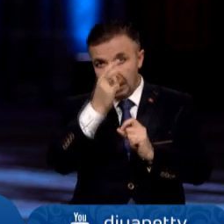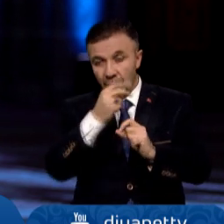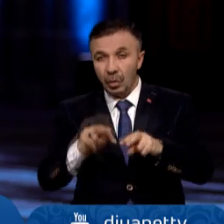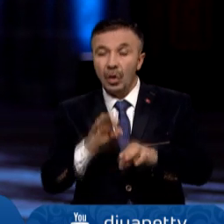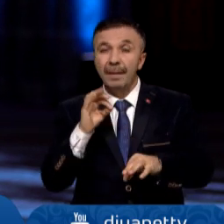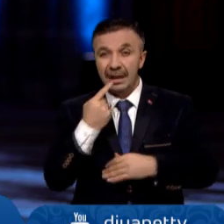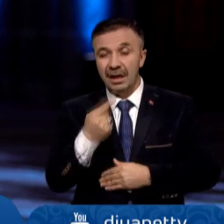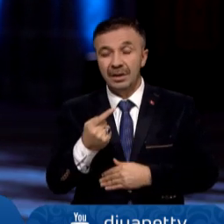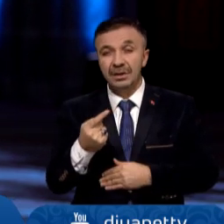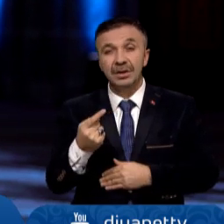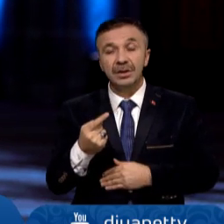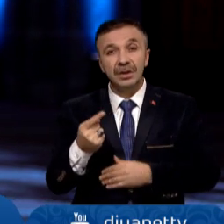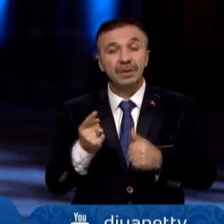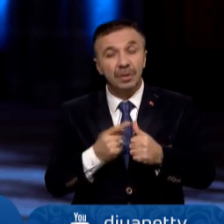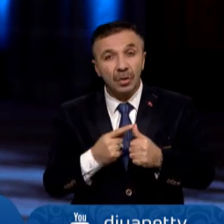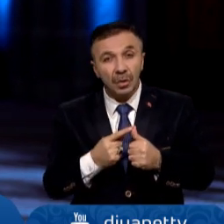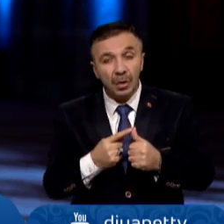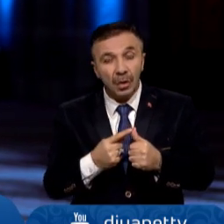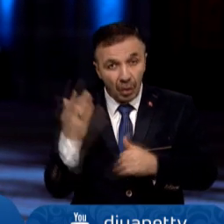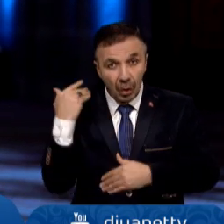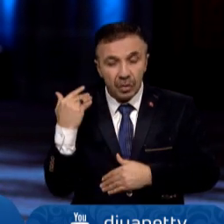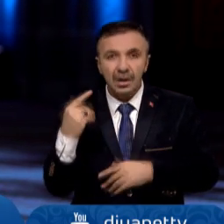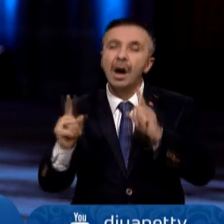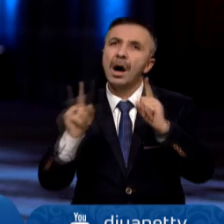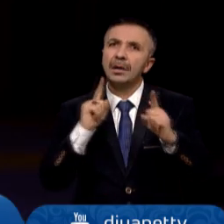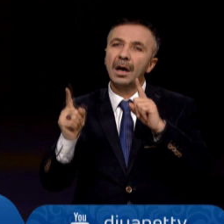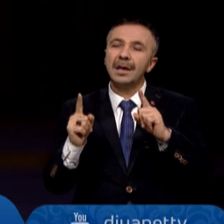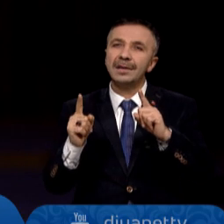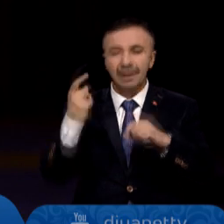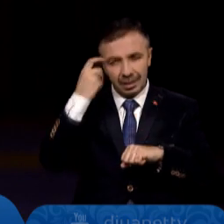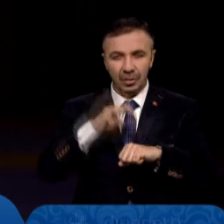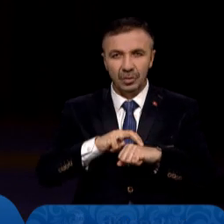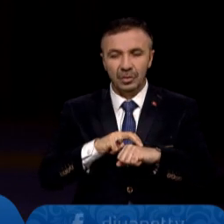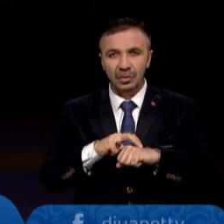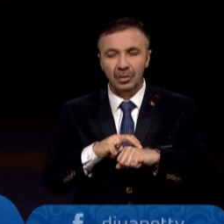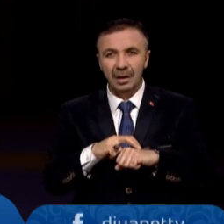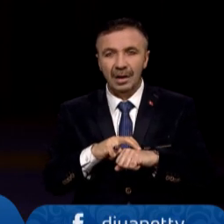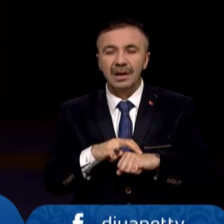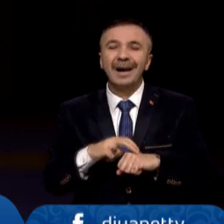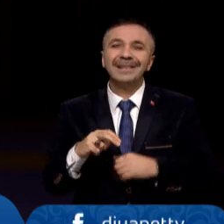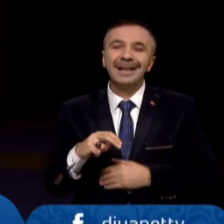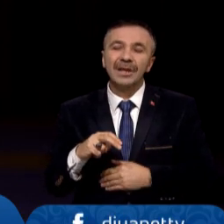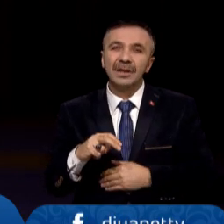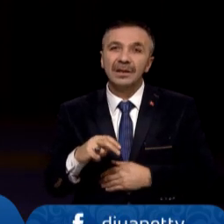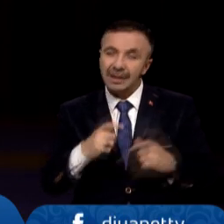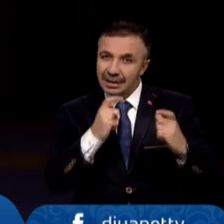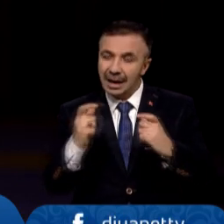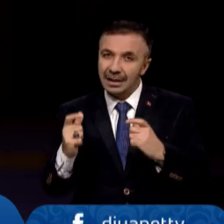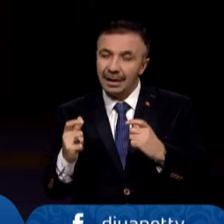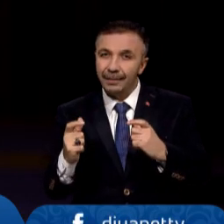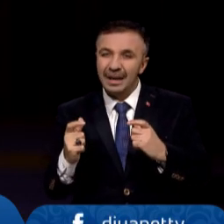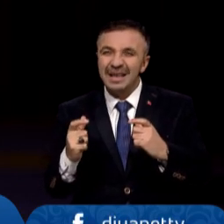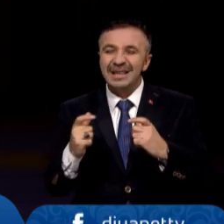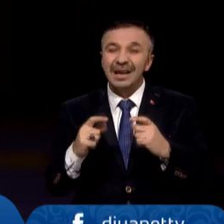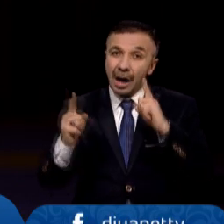Hazreti Ömer denilince ilk önce akla gelen neydi Adalet kaza teşkilatıyla bugünkü